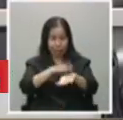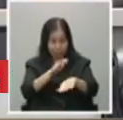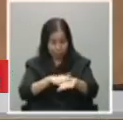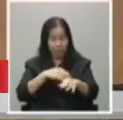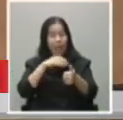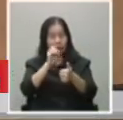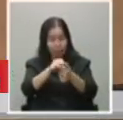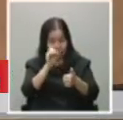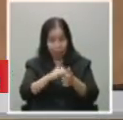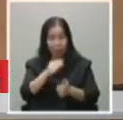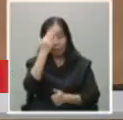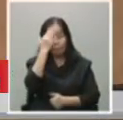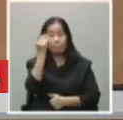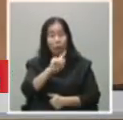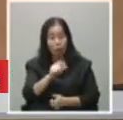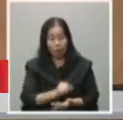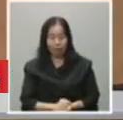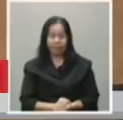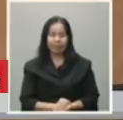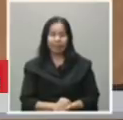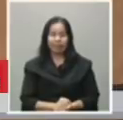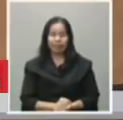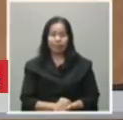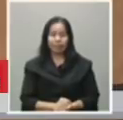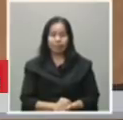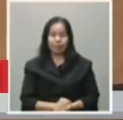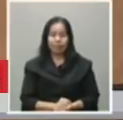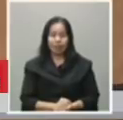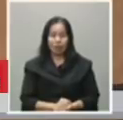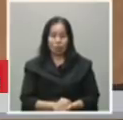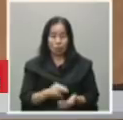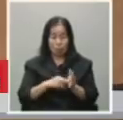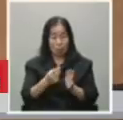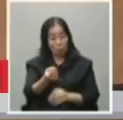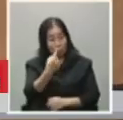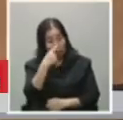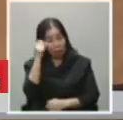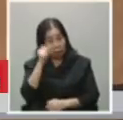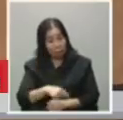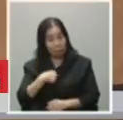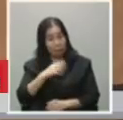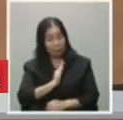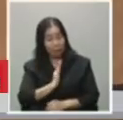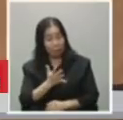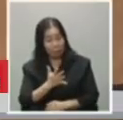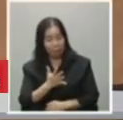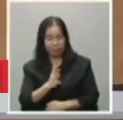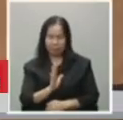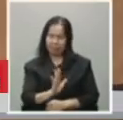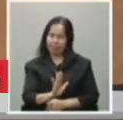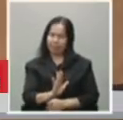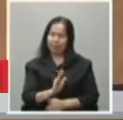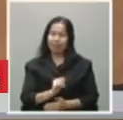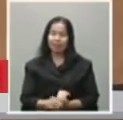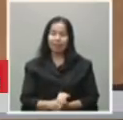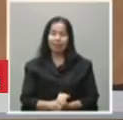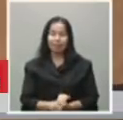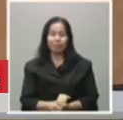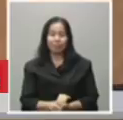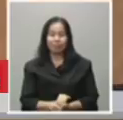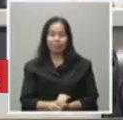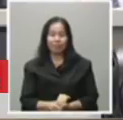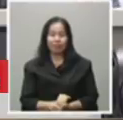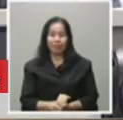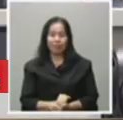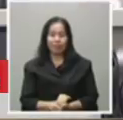นะครับที่ท่านจุลพันธ์มักจะต่อว่าผมว่าผมไม่เป็นกลางนี่คืออย่าง